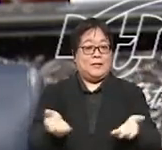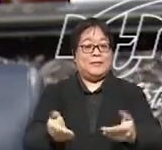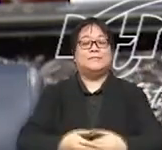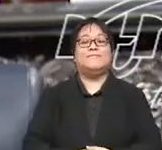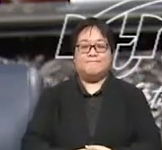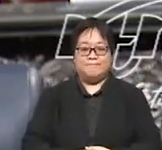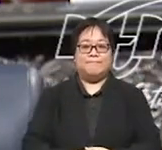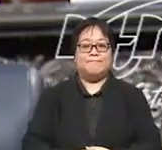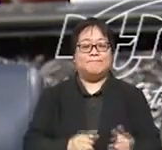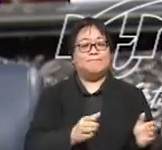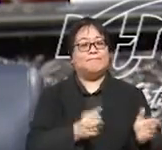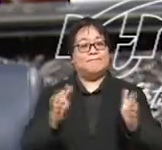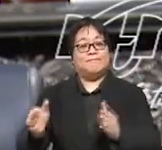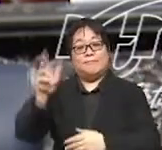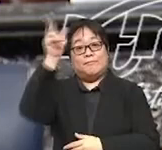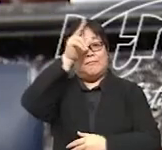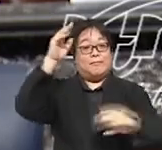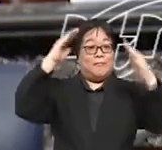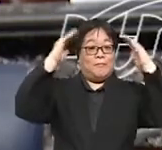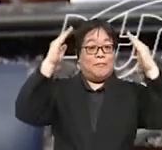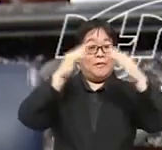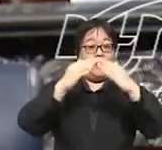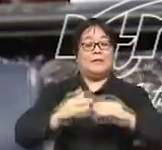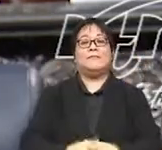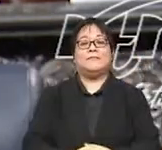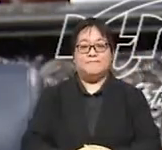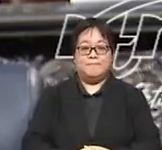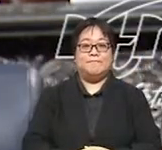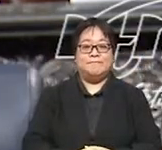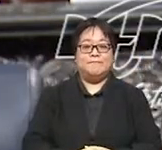Disamping itu kerajaan Negeri Pahang telah